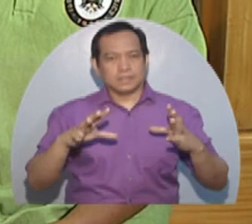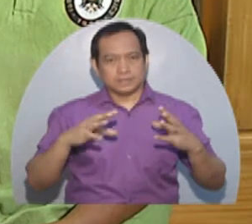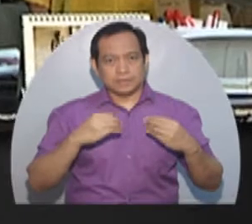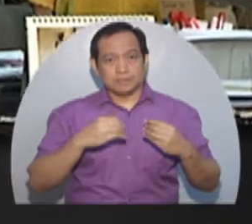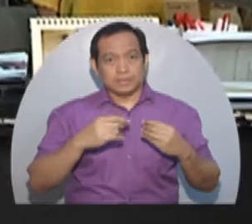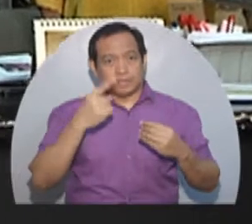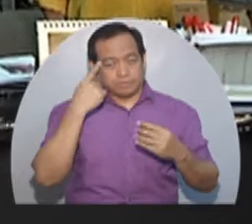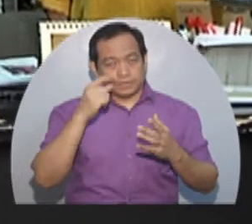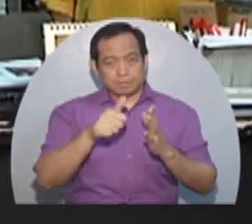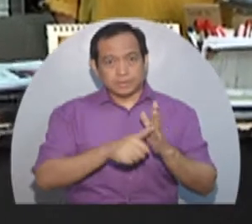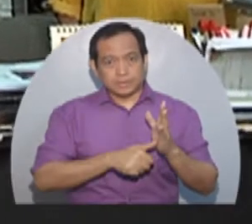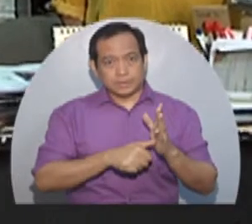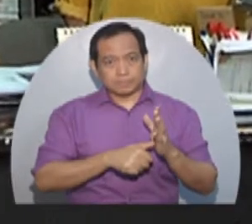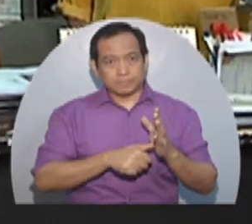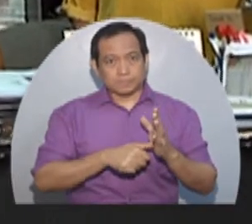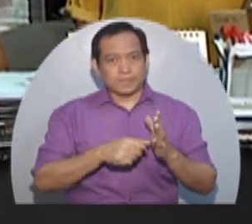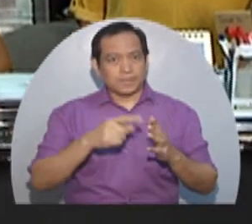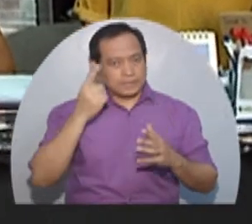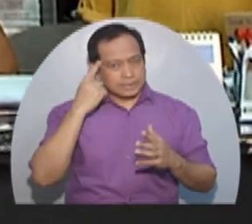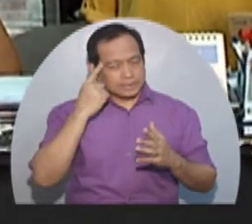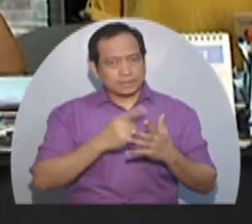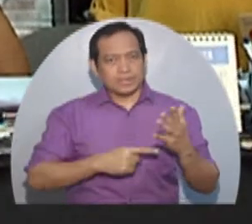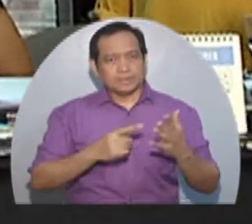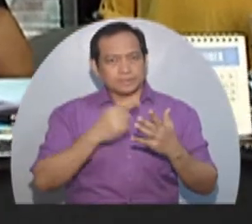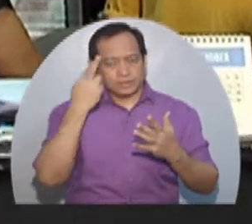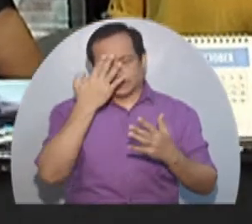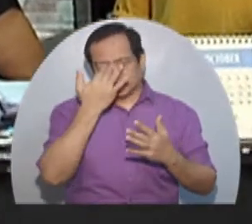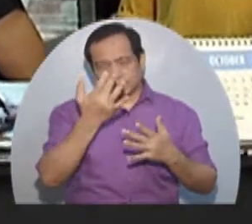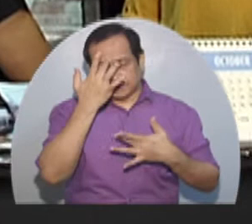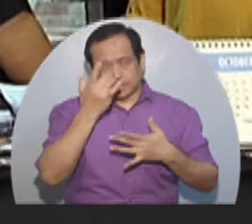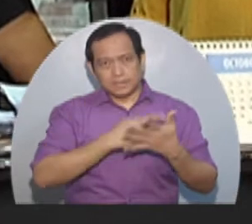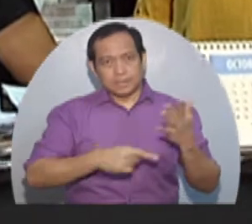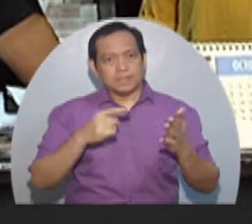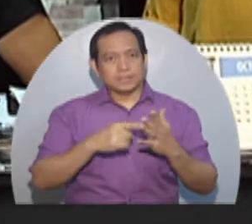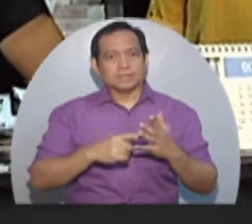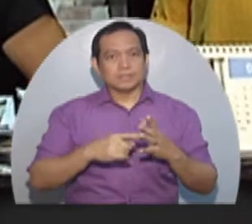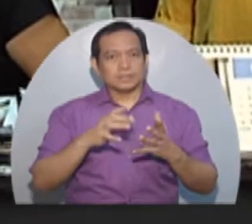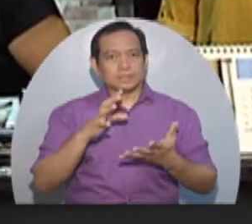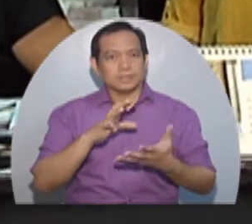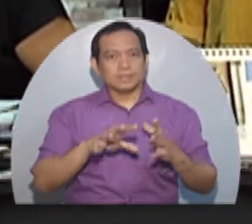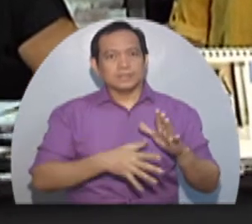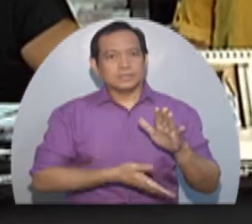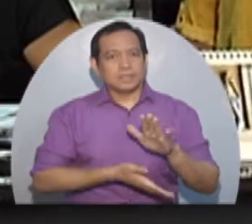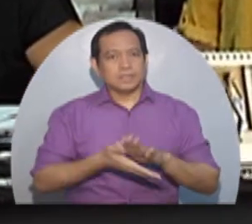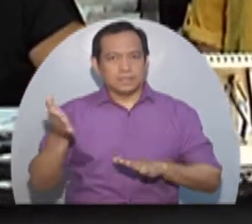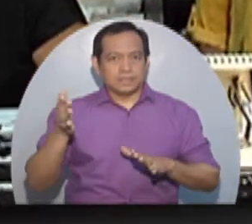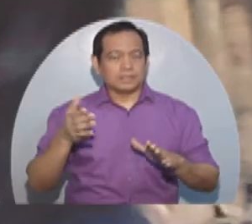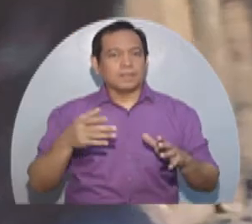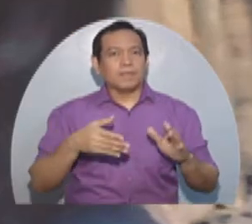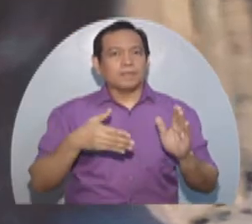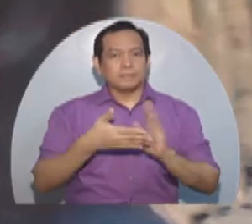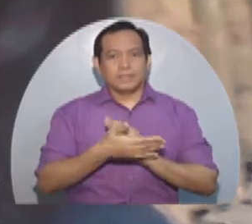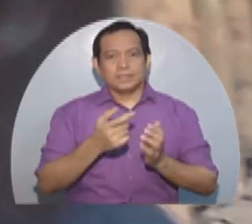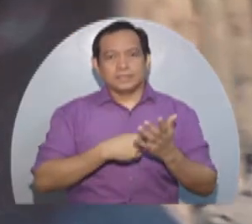ako na operahan. Ang naiisip na dahilan ni Maria sa kanyang kondisyon ay ang pag-alis ng kanyang panganay na anak